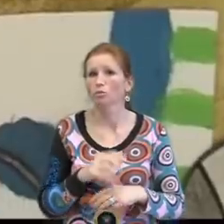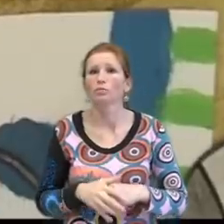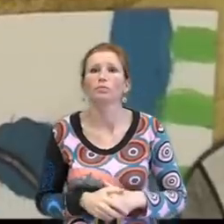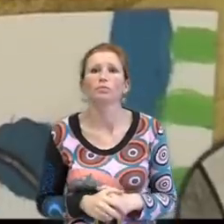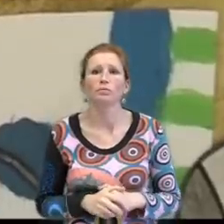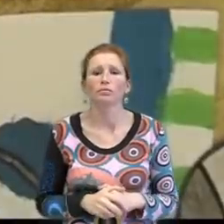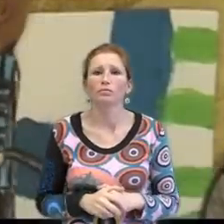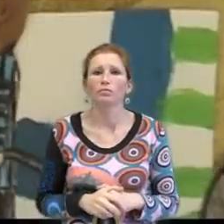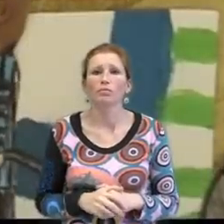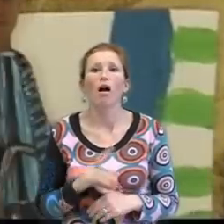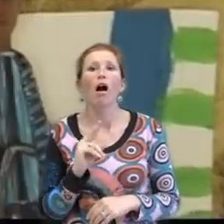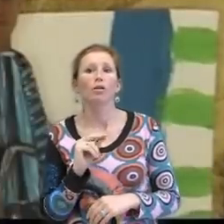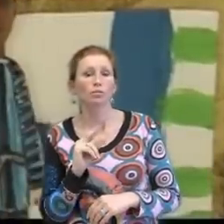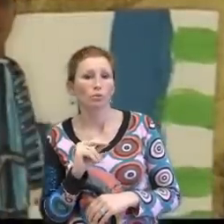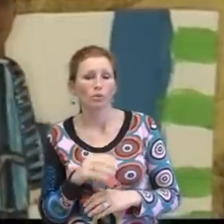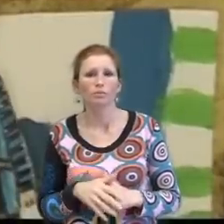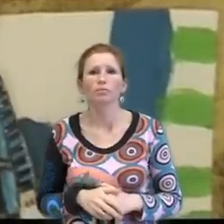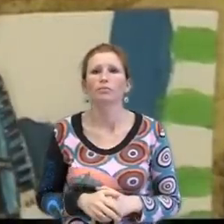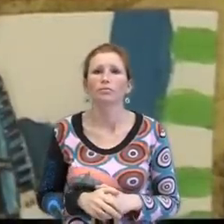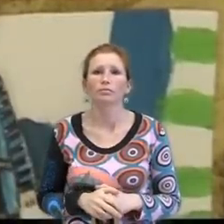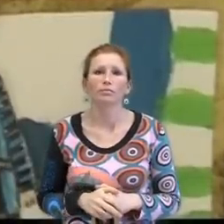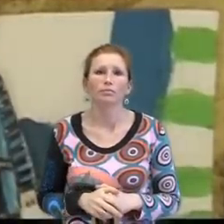gehörlos. Ach so.